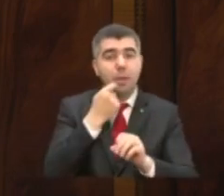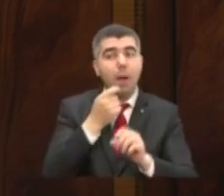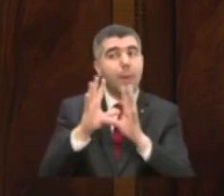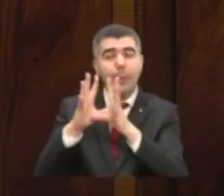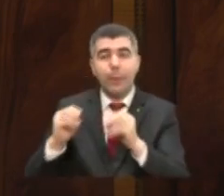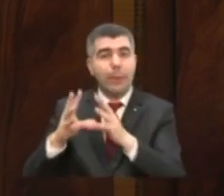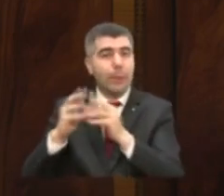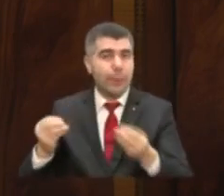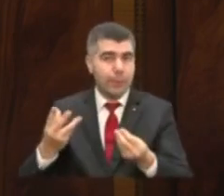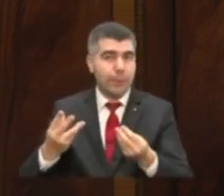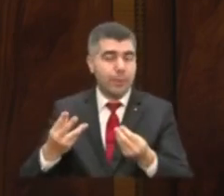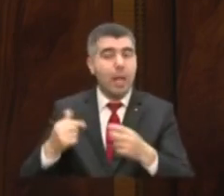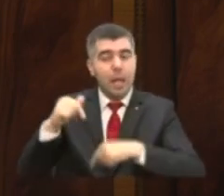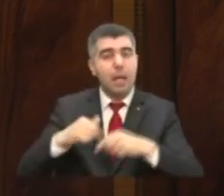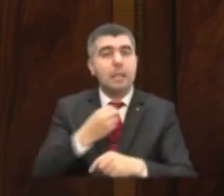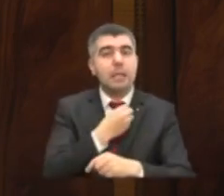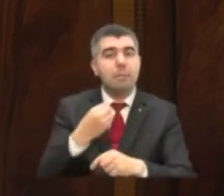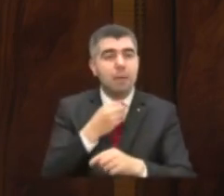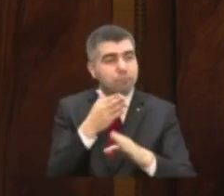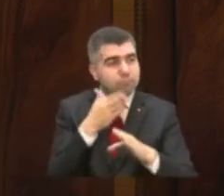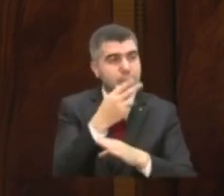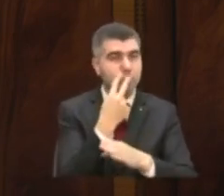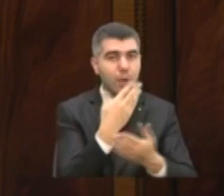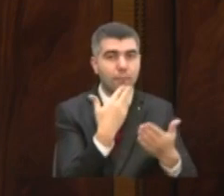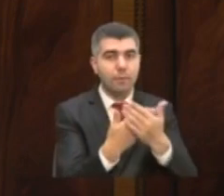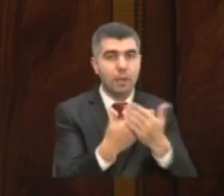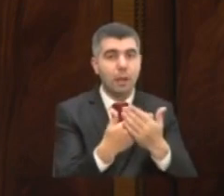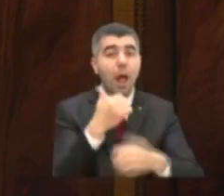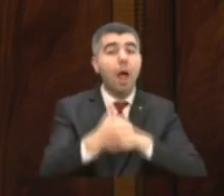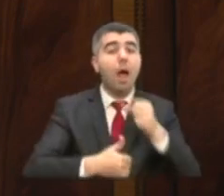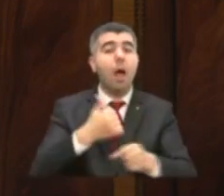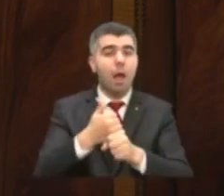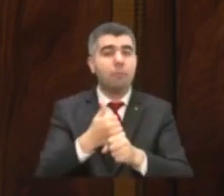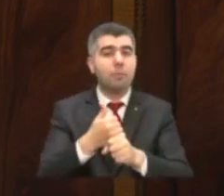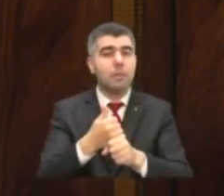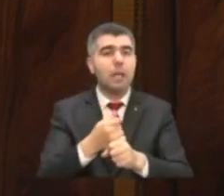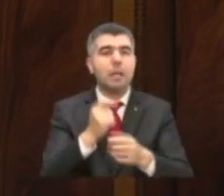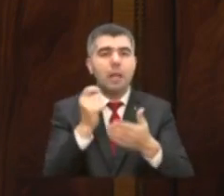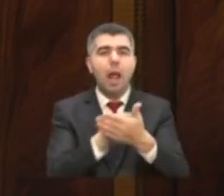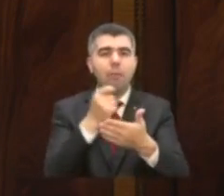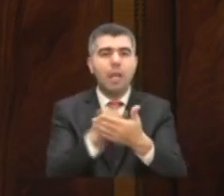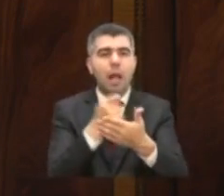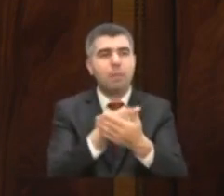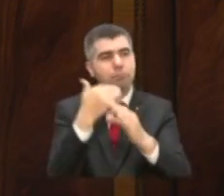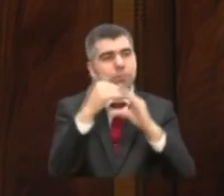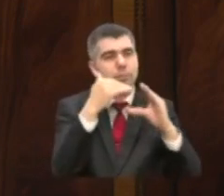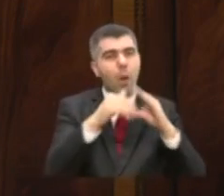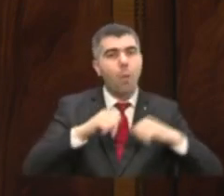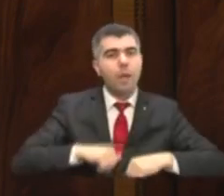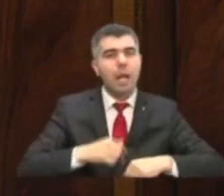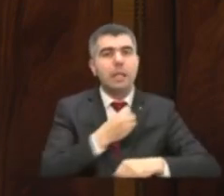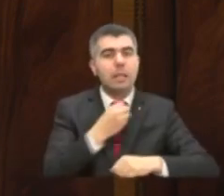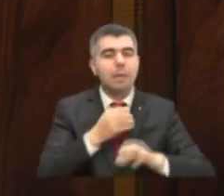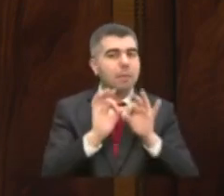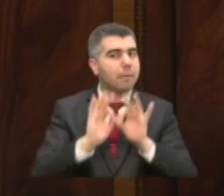حتى بالنسبة لتزويد المستشفيات كيطلبوا لسنوات وهما كيطلبوا الأدوية، فمثلا كيجيبوا 2015 2017 ما كيعطيوش في خلال